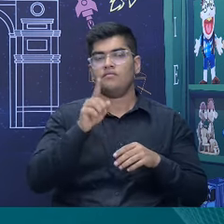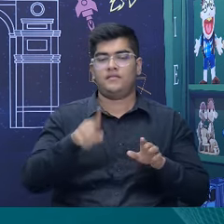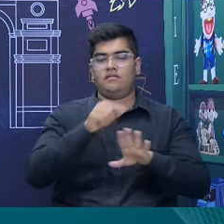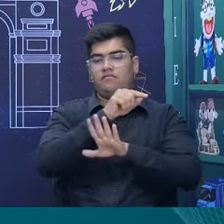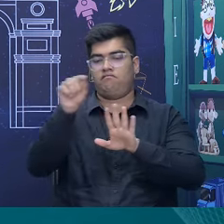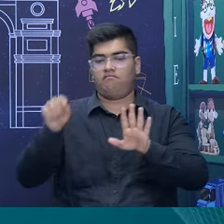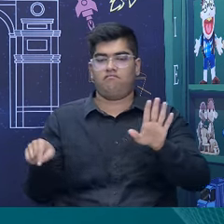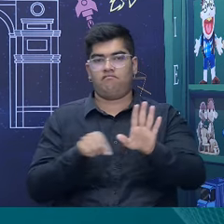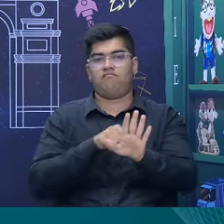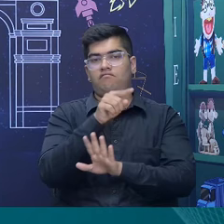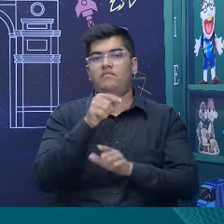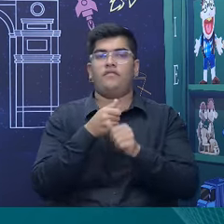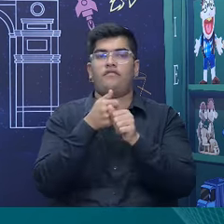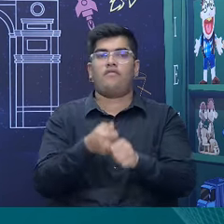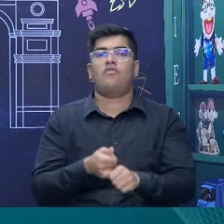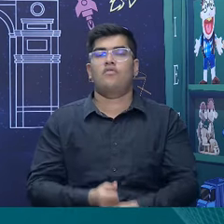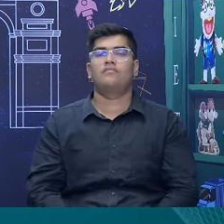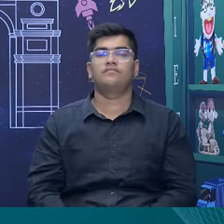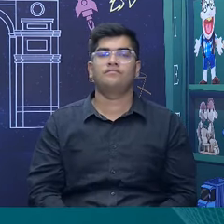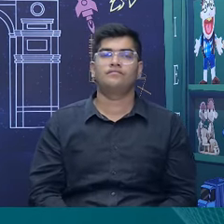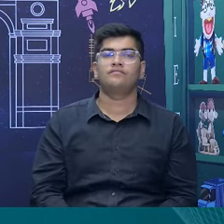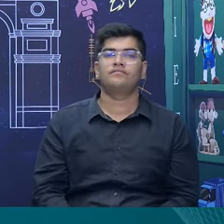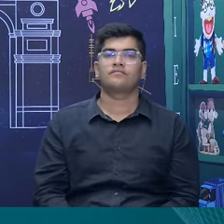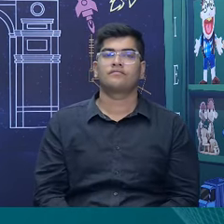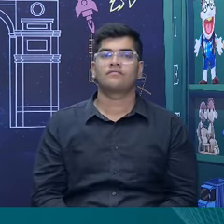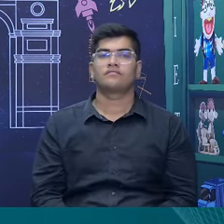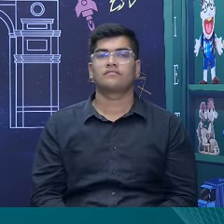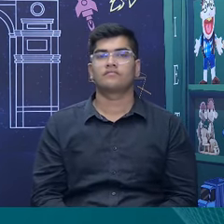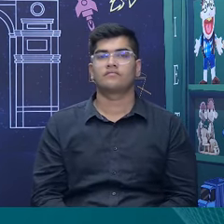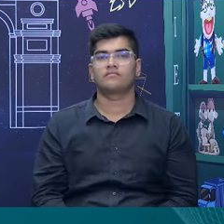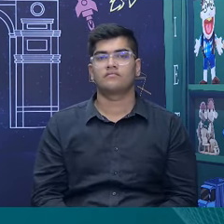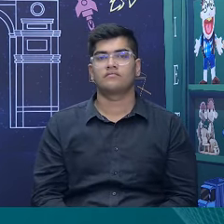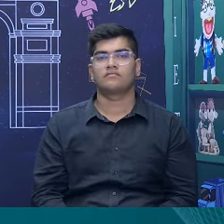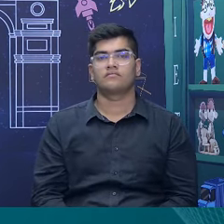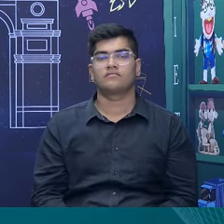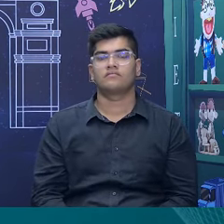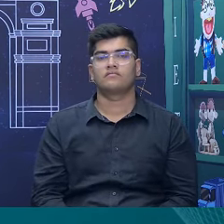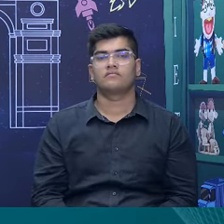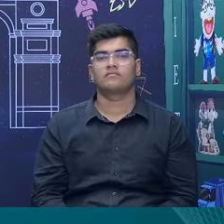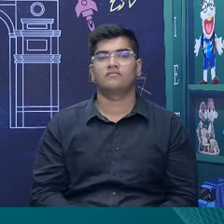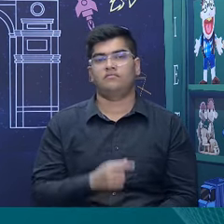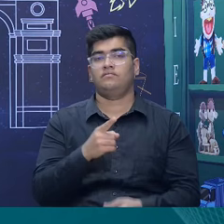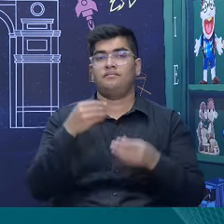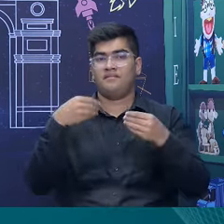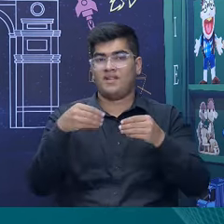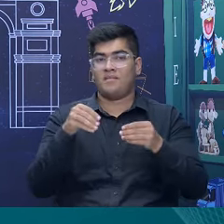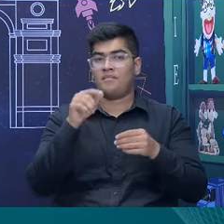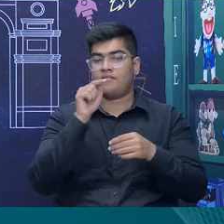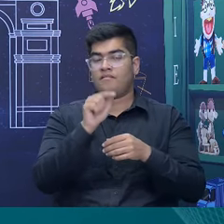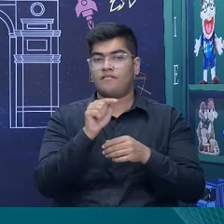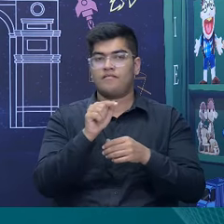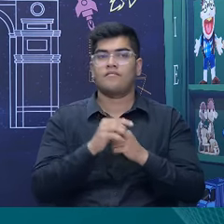बना लीजिए और अब यह देखिए कि यहां पर जो यह कागज है यह जो गत्ता